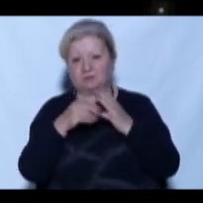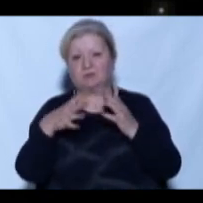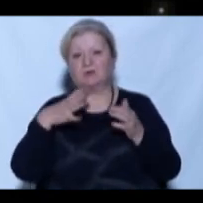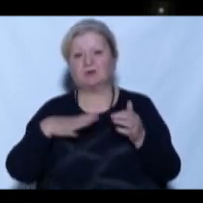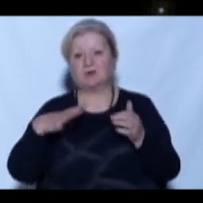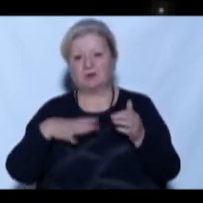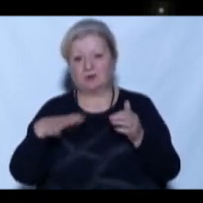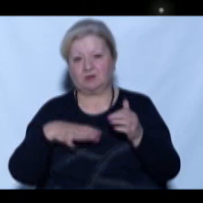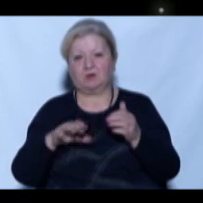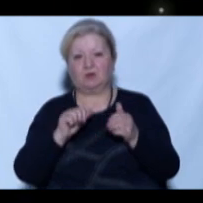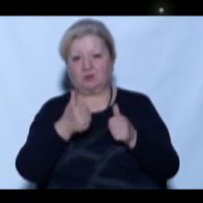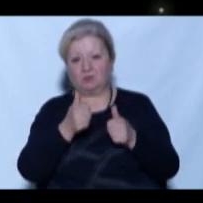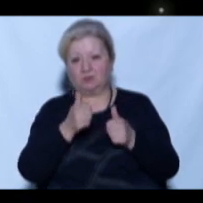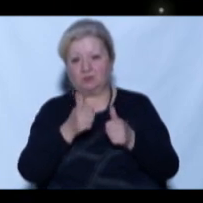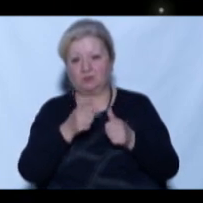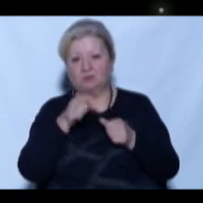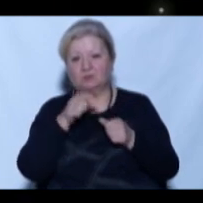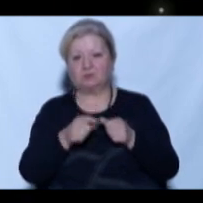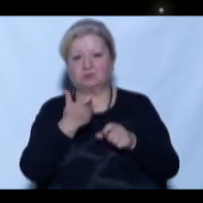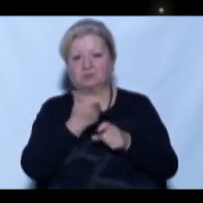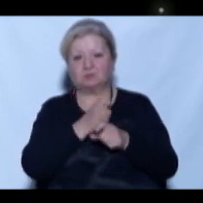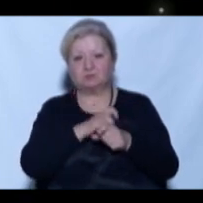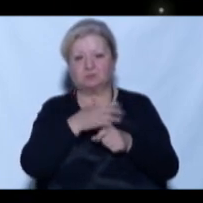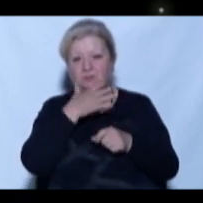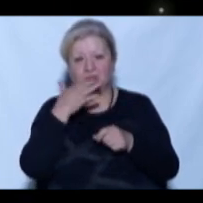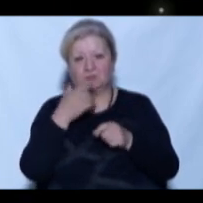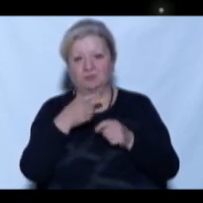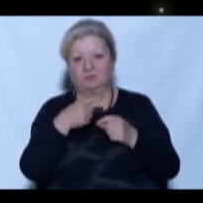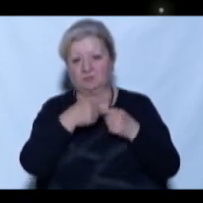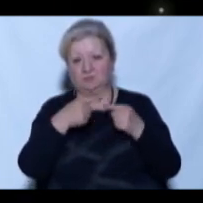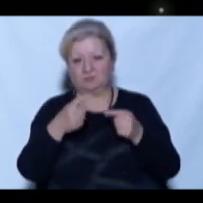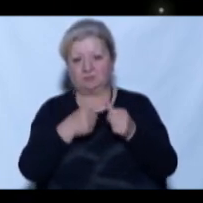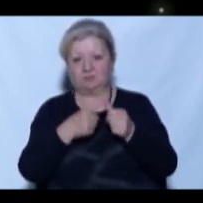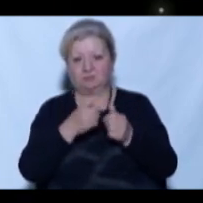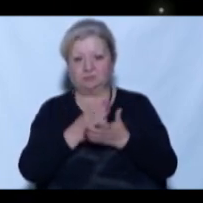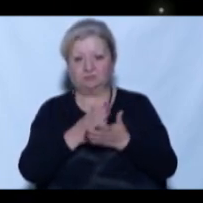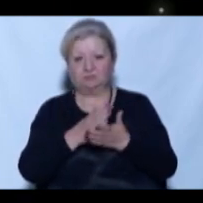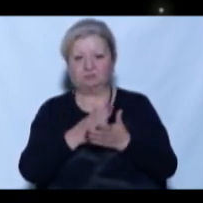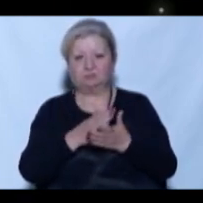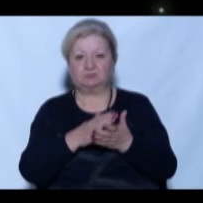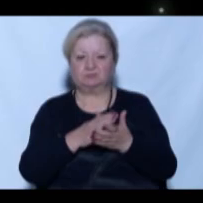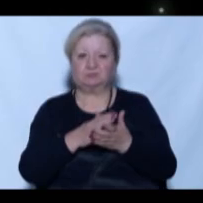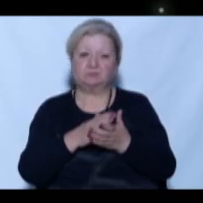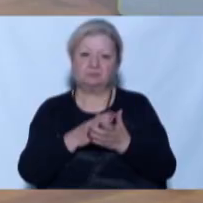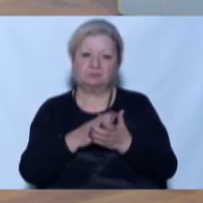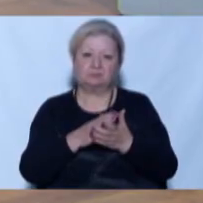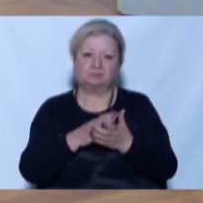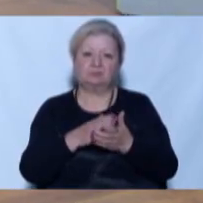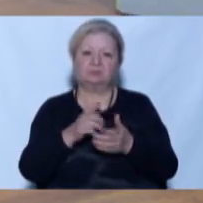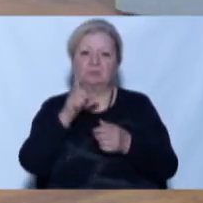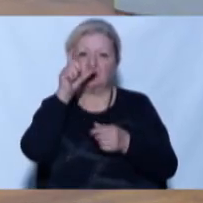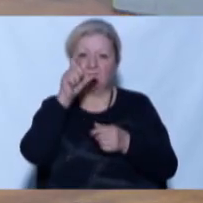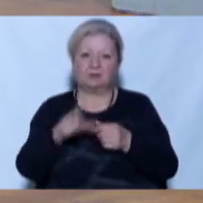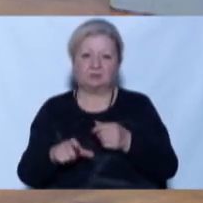ქართულად როგორ ჟღერს დედამიწა, ეს ძალიან მრავლისმეტყველი არის და თავის თავში გულისხმობს